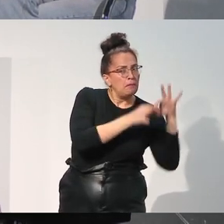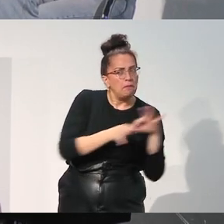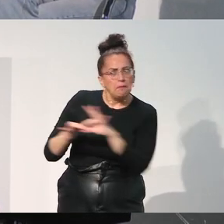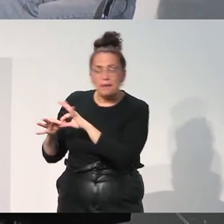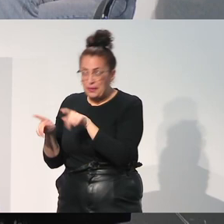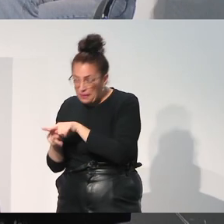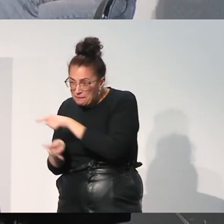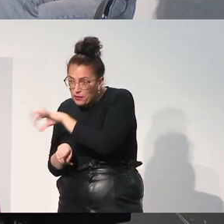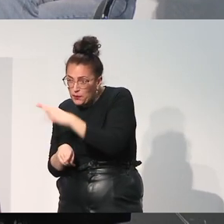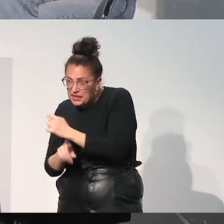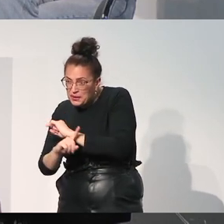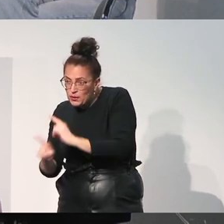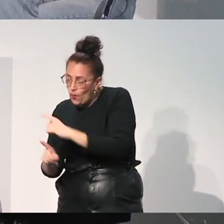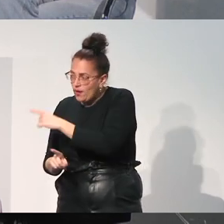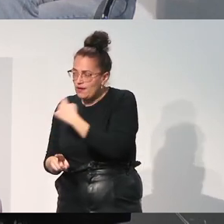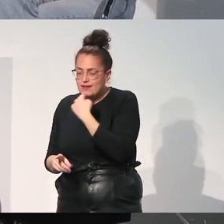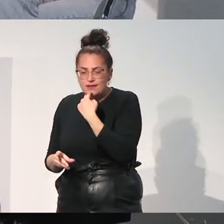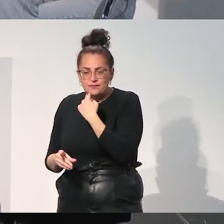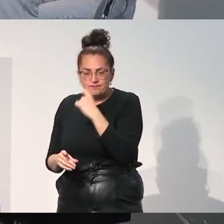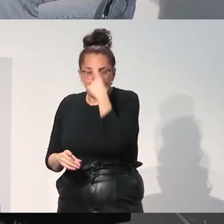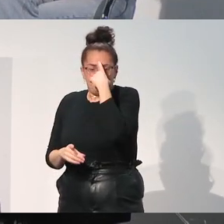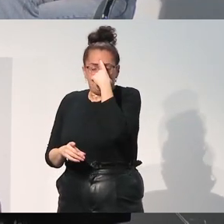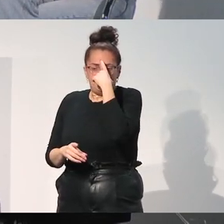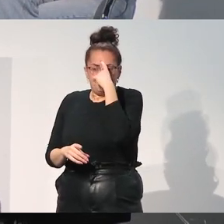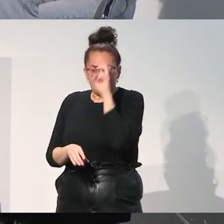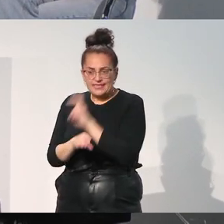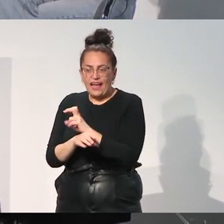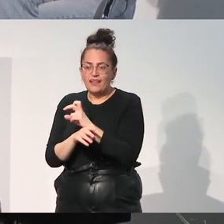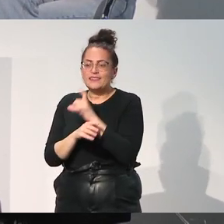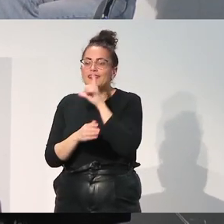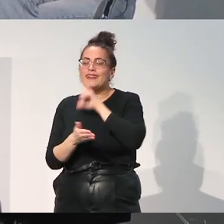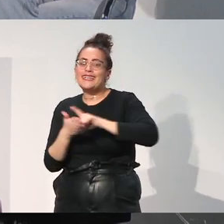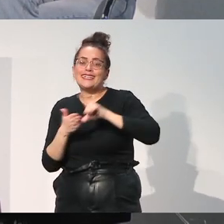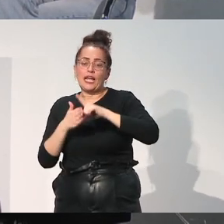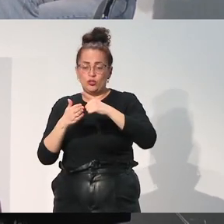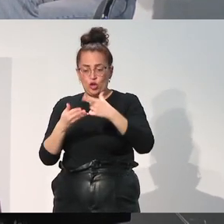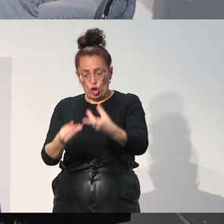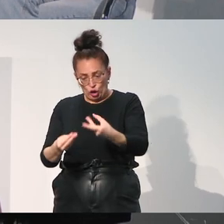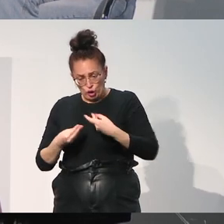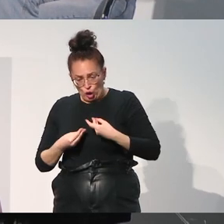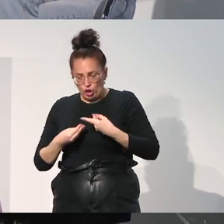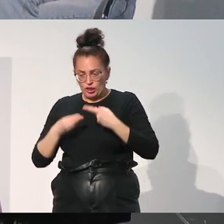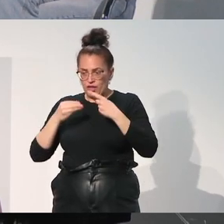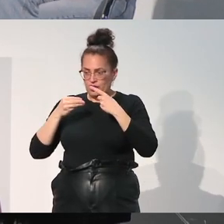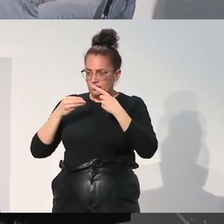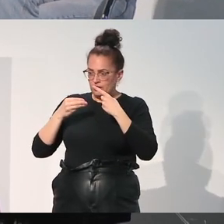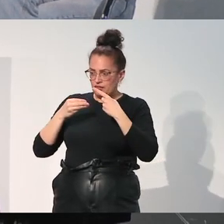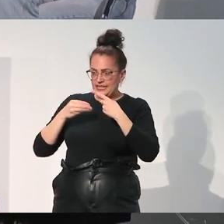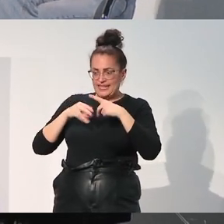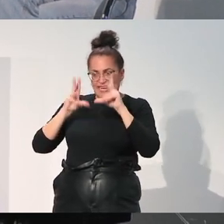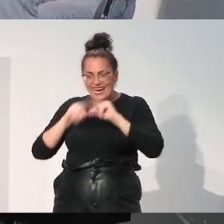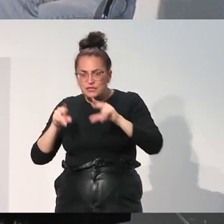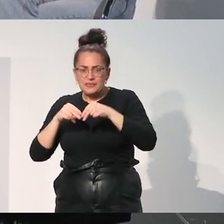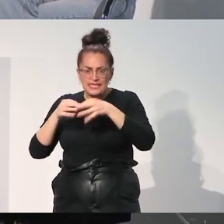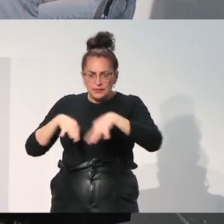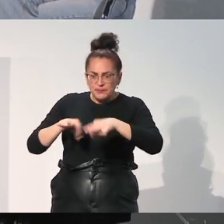ça reste, c'est présent et qu'il y a tellement mille façons à travers la littérature de raconter un pays qui